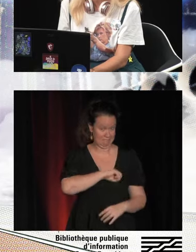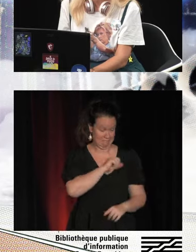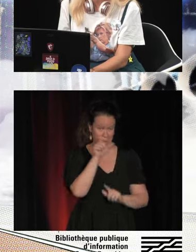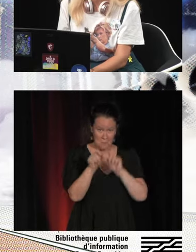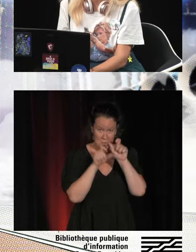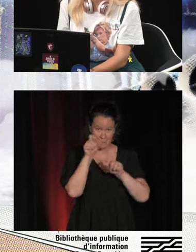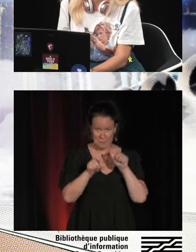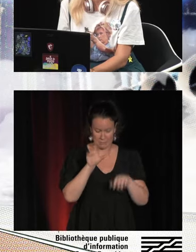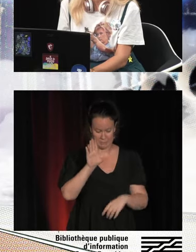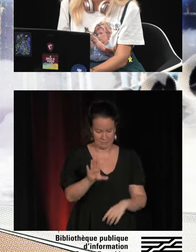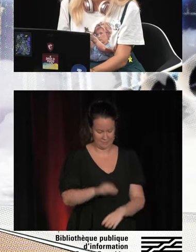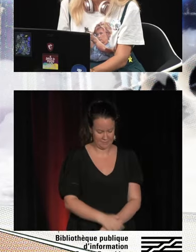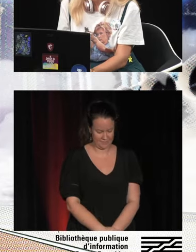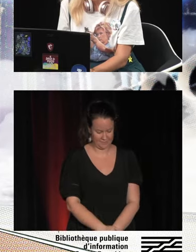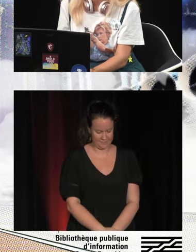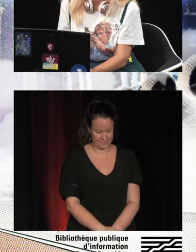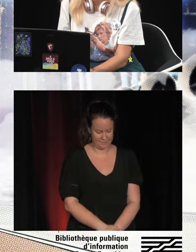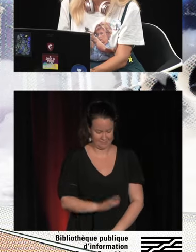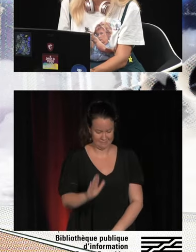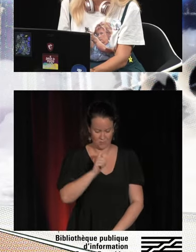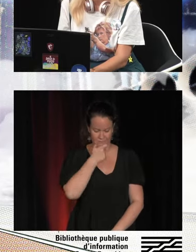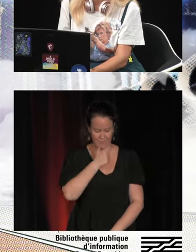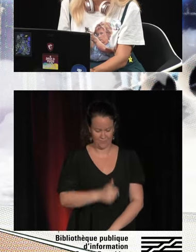termes de termes anglophones.